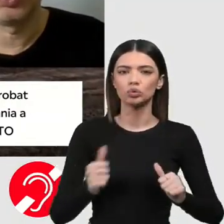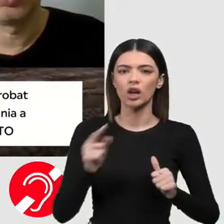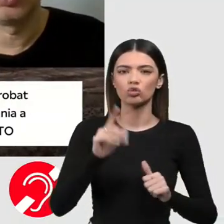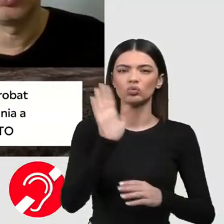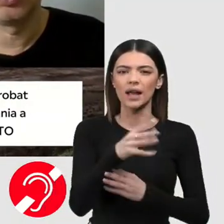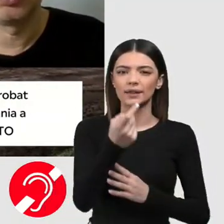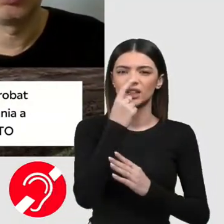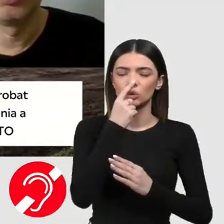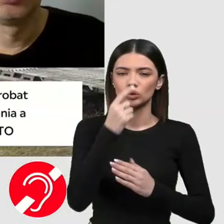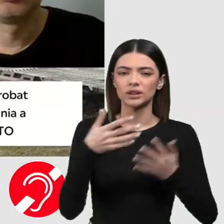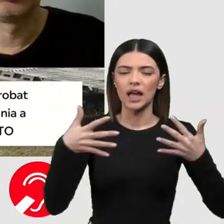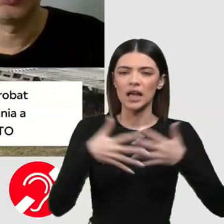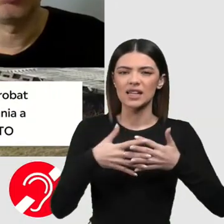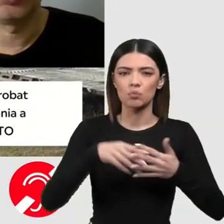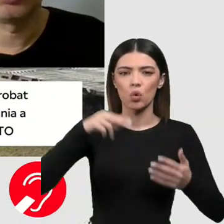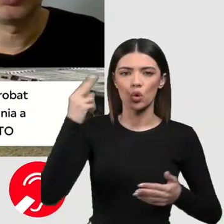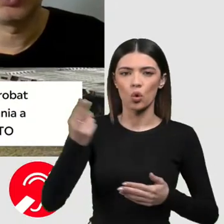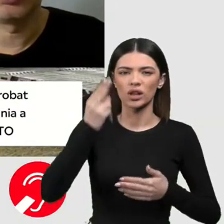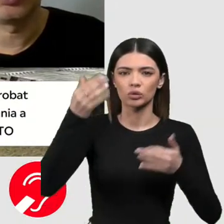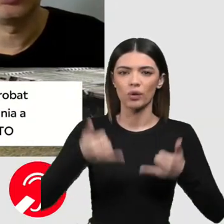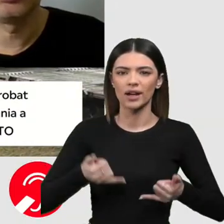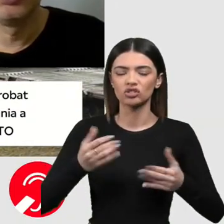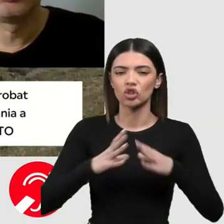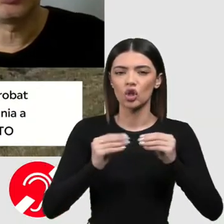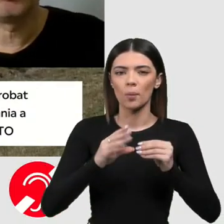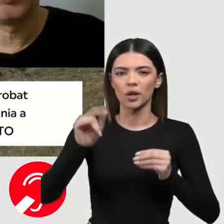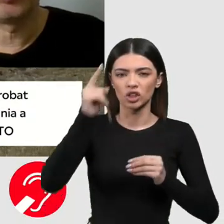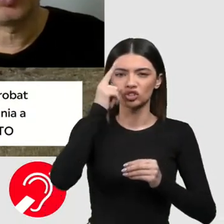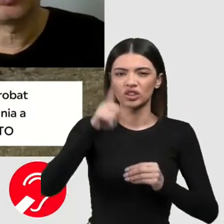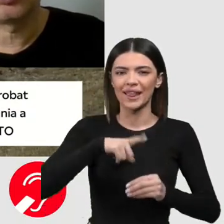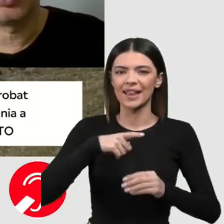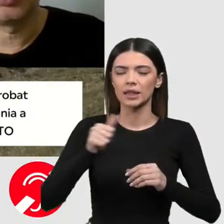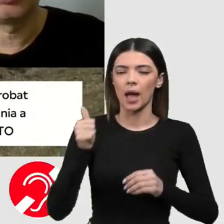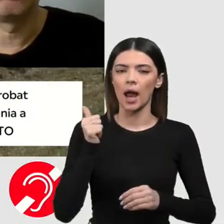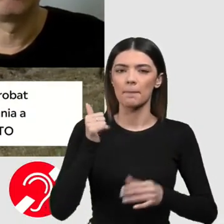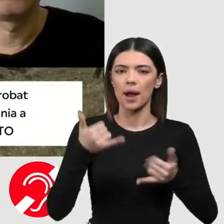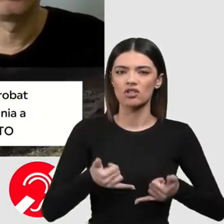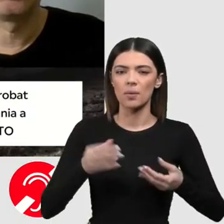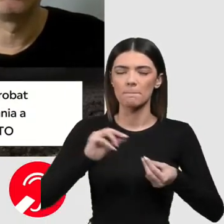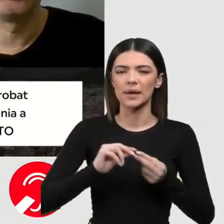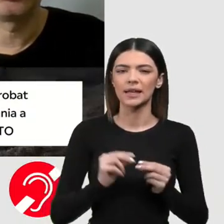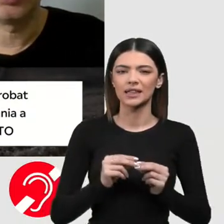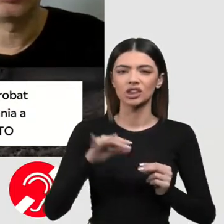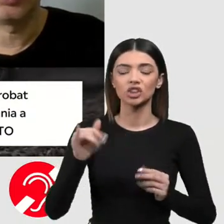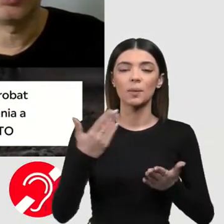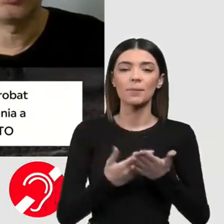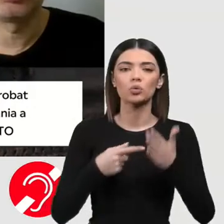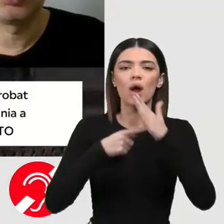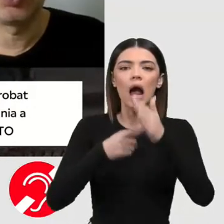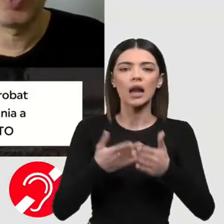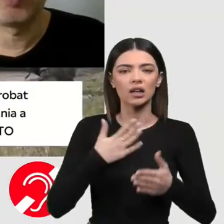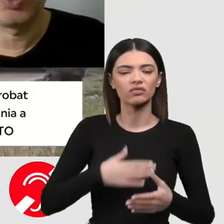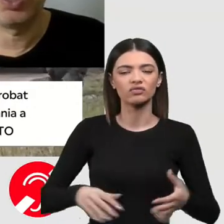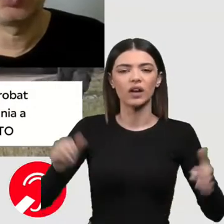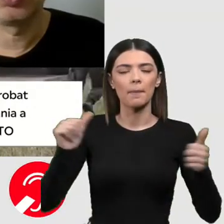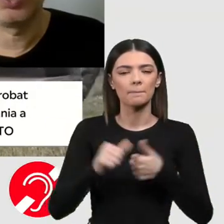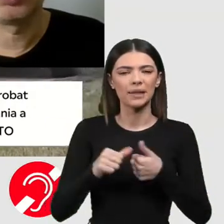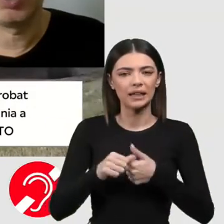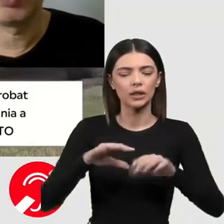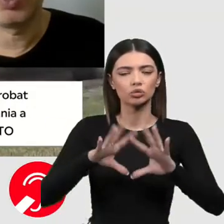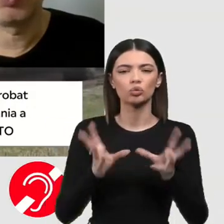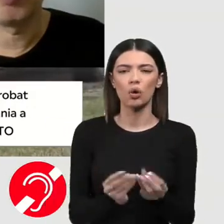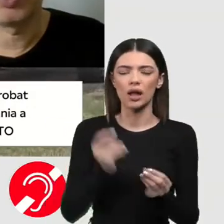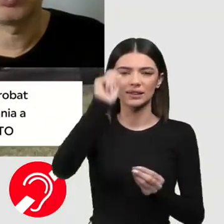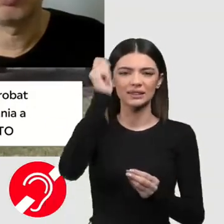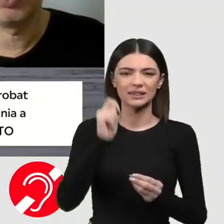Rusiei în zona noastră de interes, dar și pentru a arăta unitatea țărilor membre NATO de a